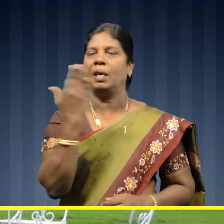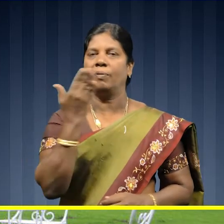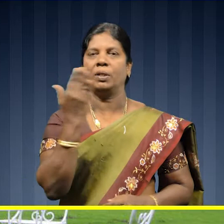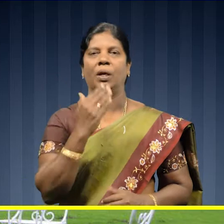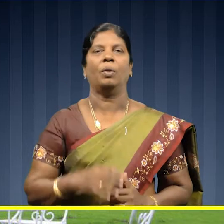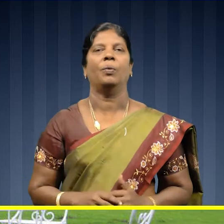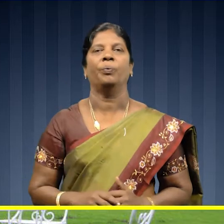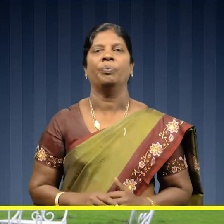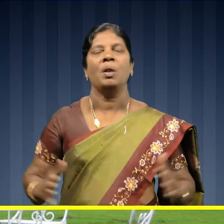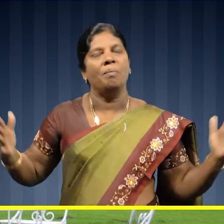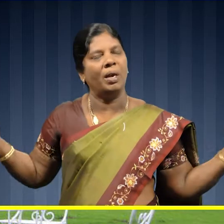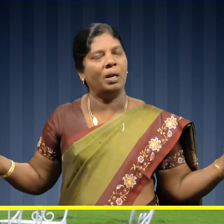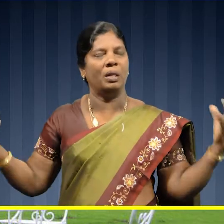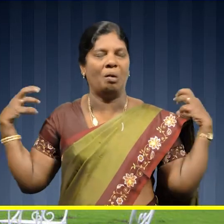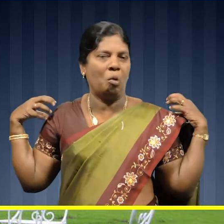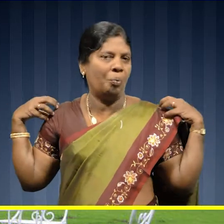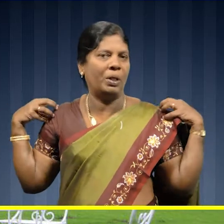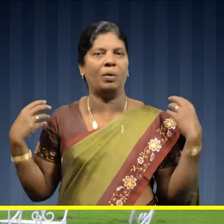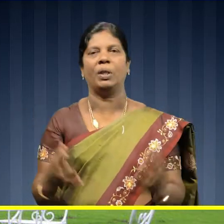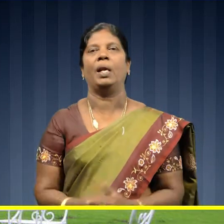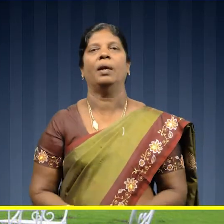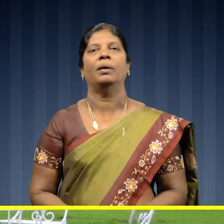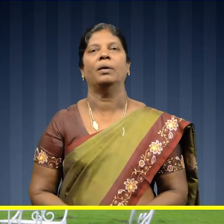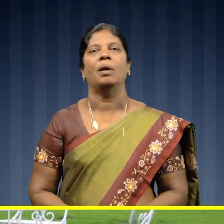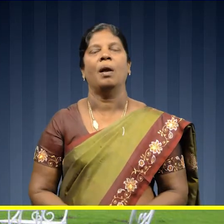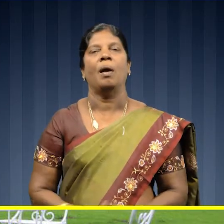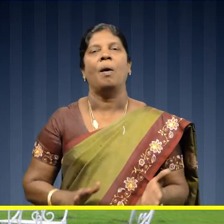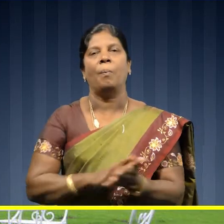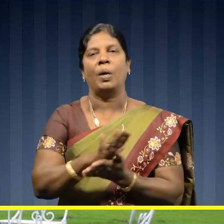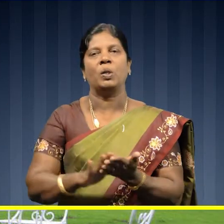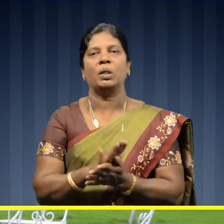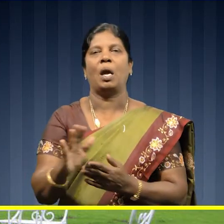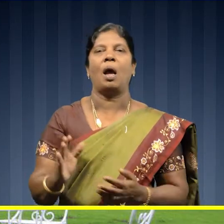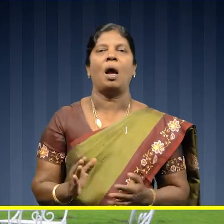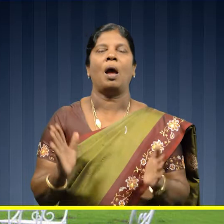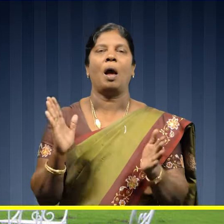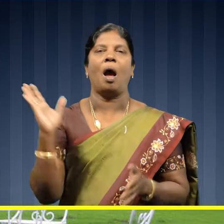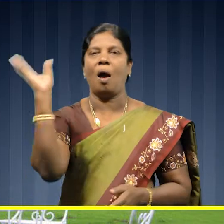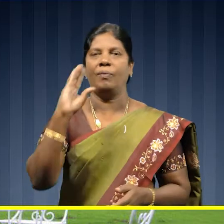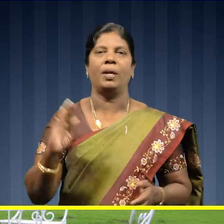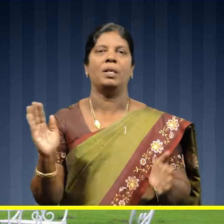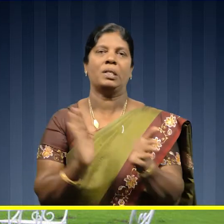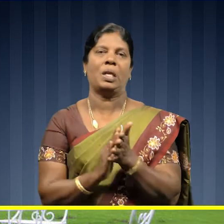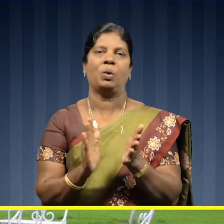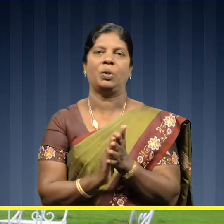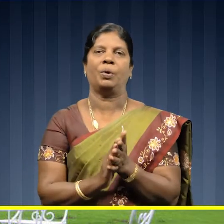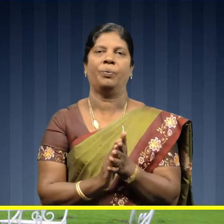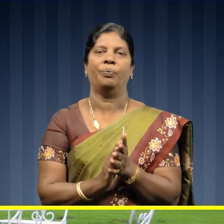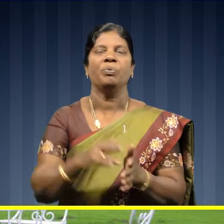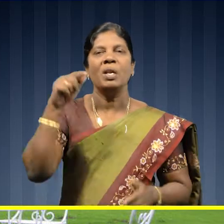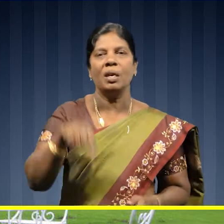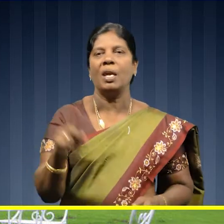6வது வசனத்திலே வாசிக்கிறோம், மிகுந்த உபத்திரவத்திலே பரிசுத்த ஆவியின்